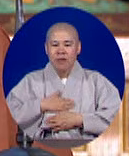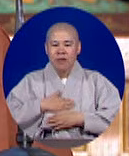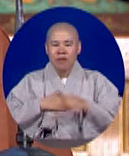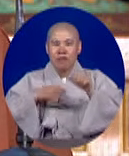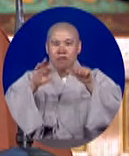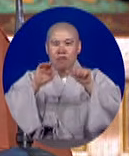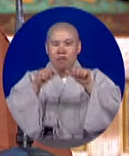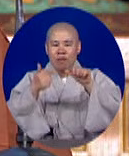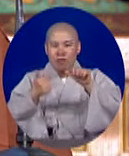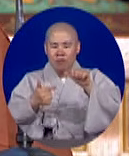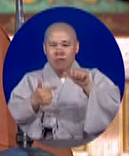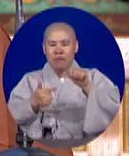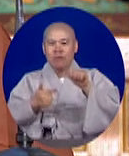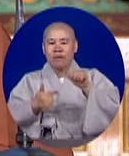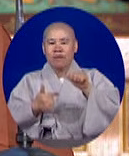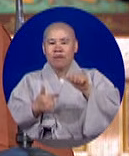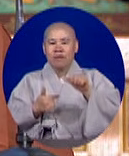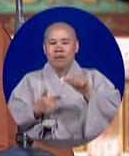오온이다.